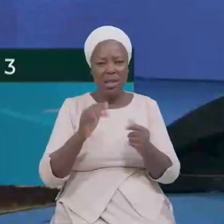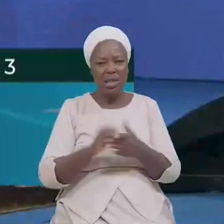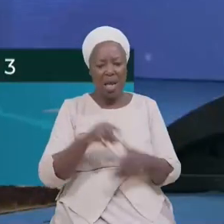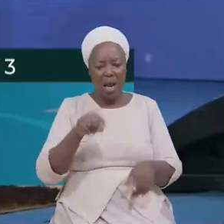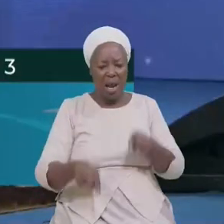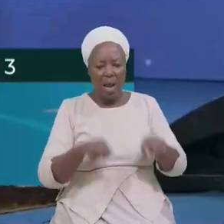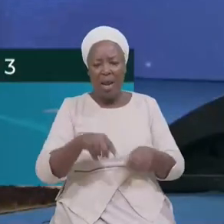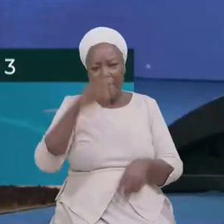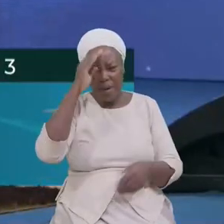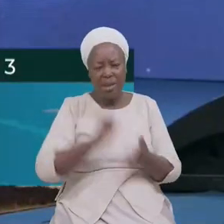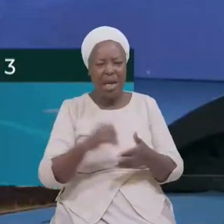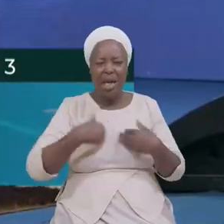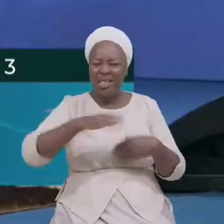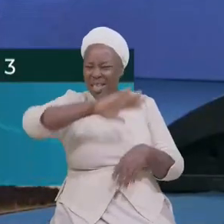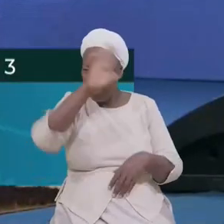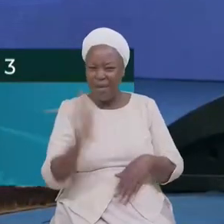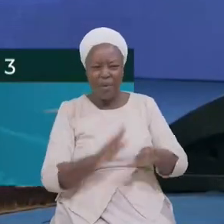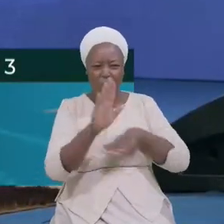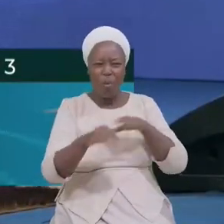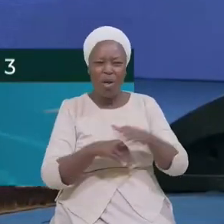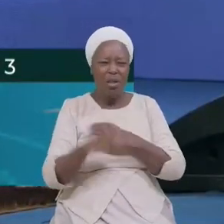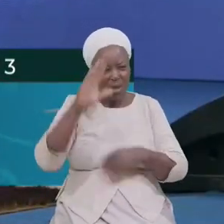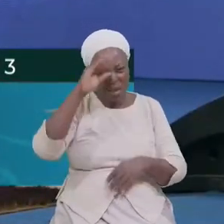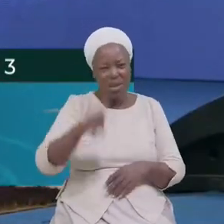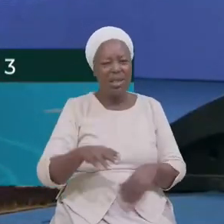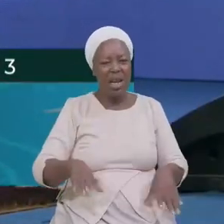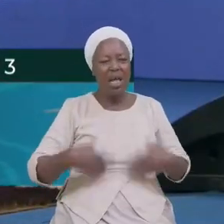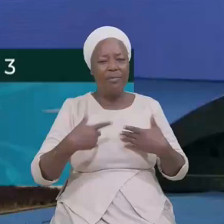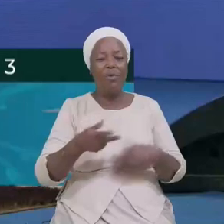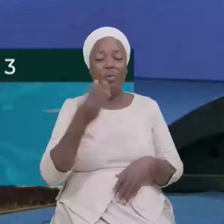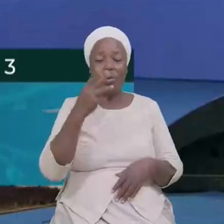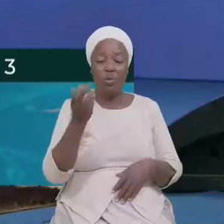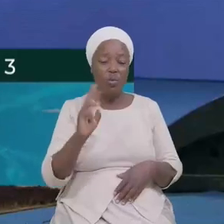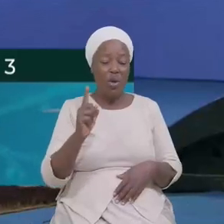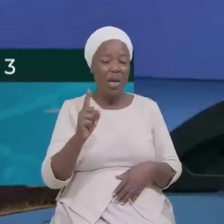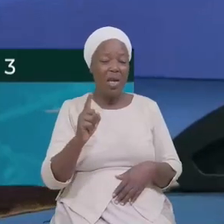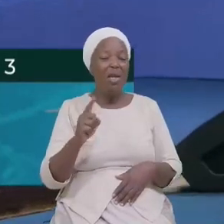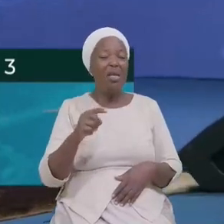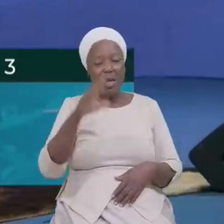Et le paralytique qui n'avait jamais marché dans sa vie était là où il était.